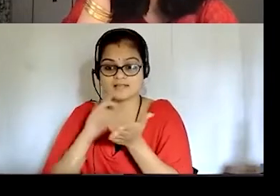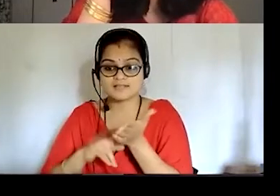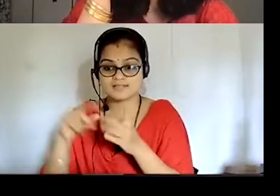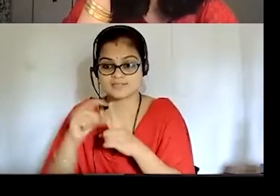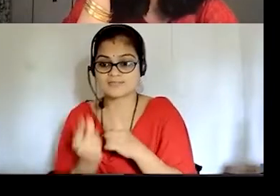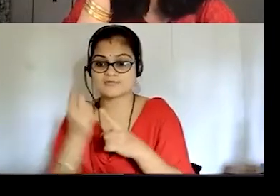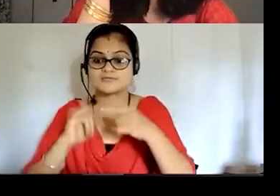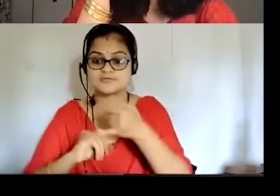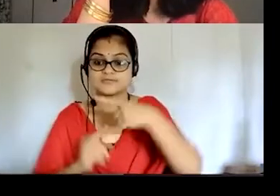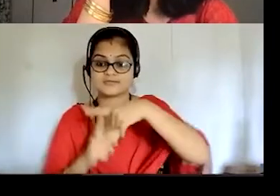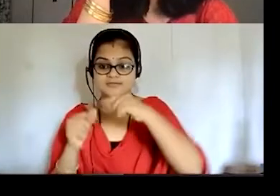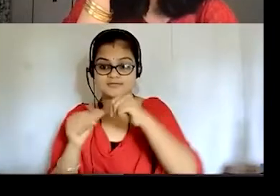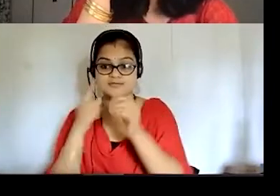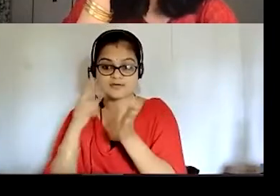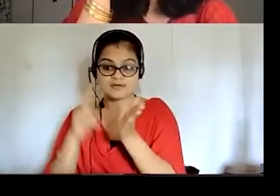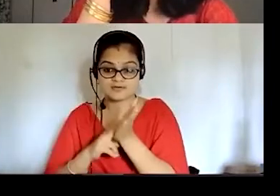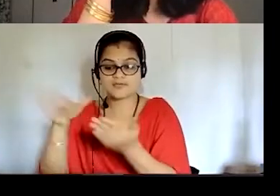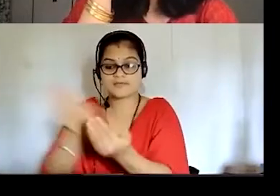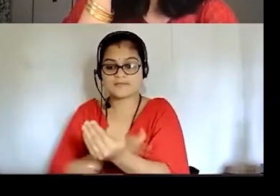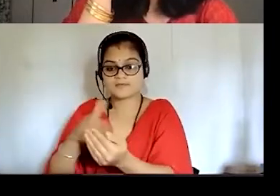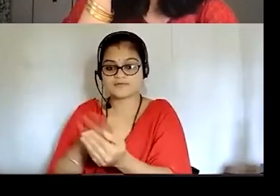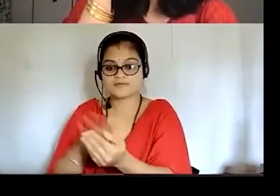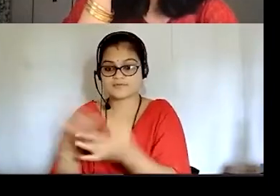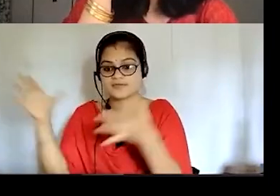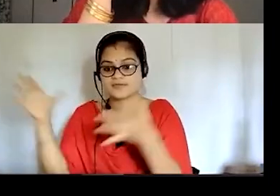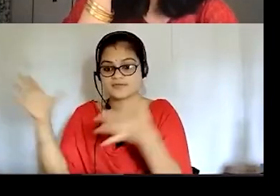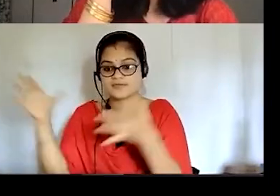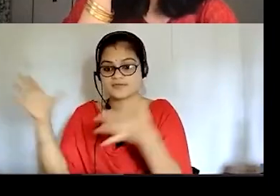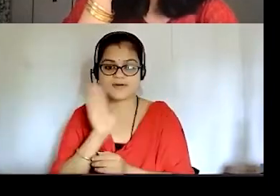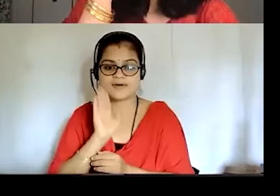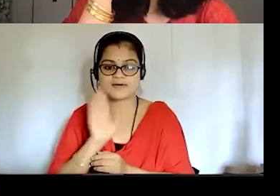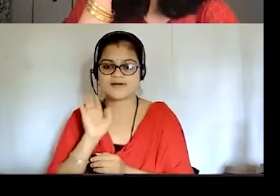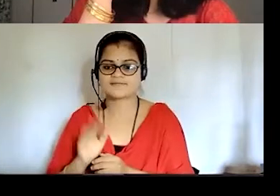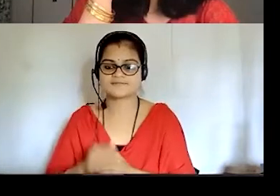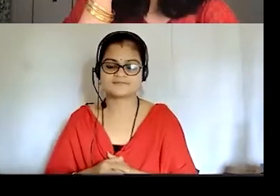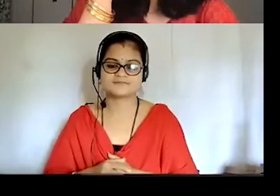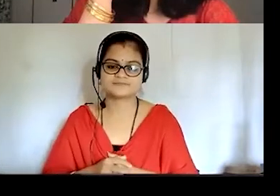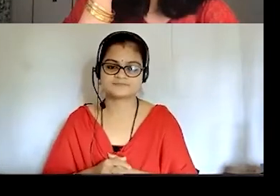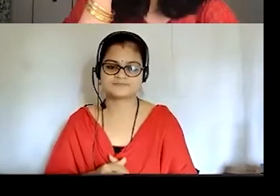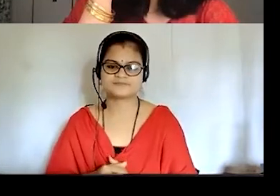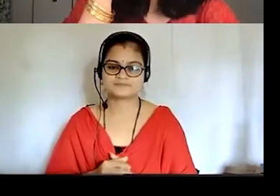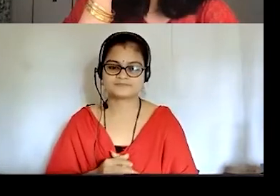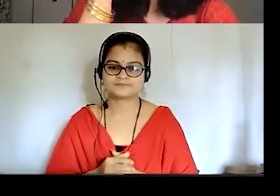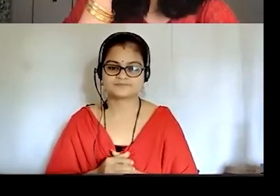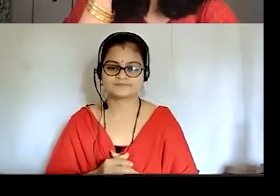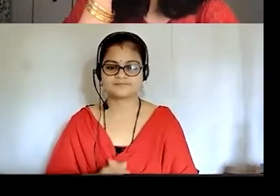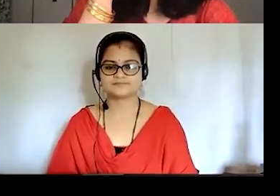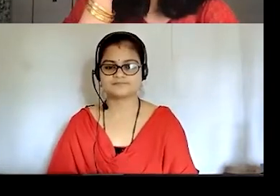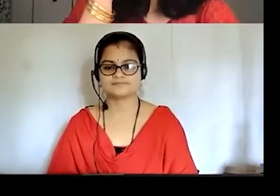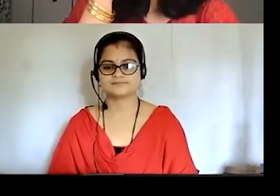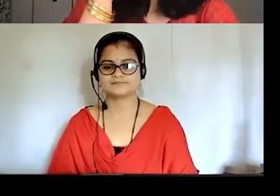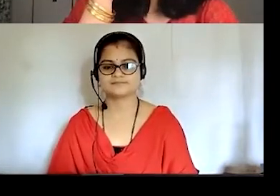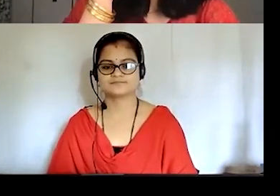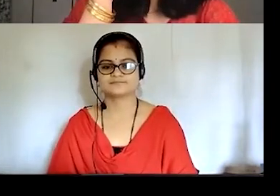रंग राची साजी सिंगार बांधी पग